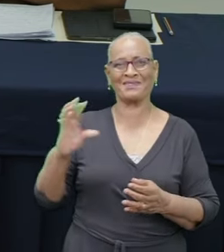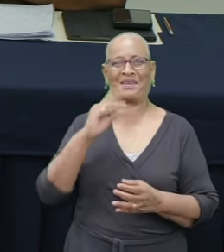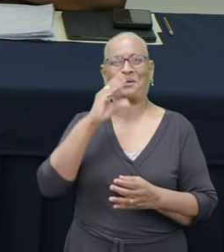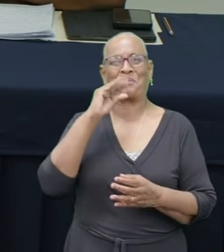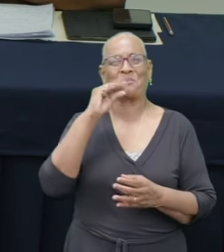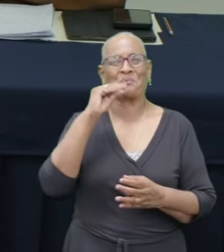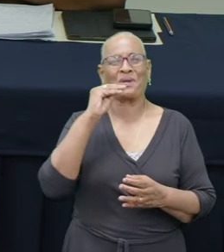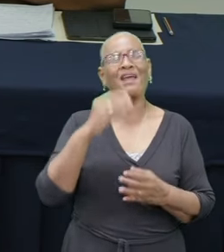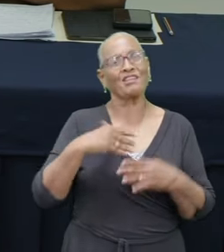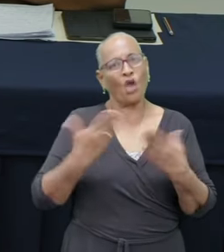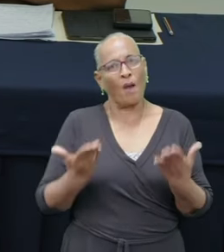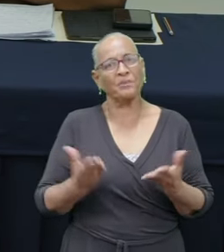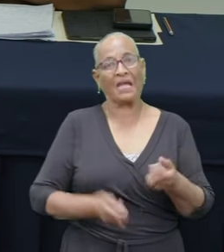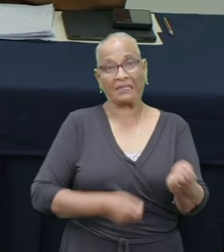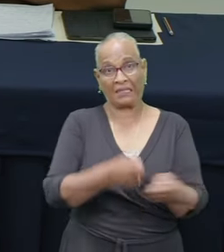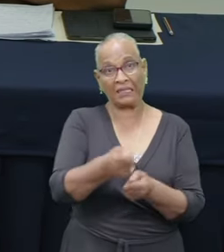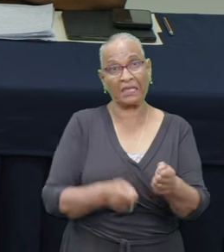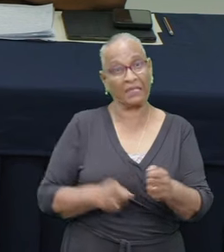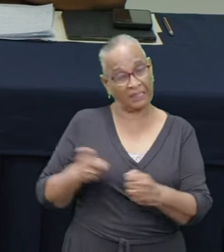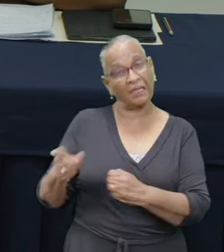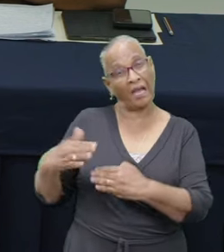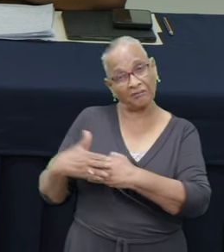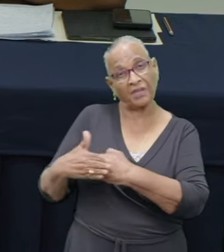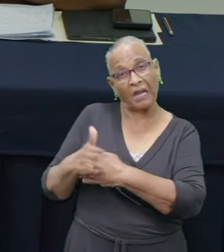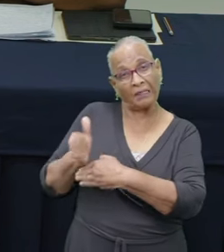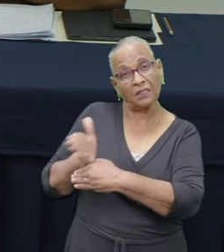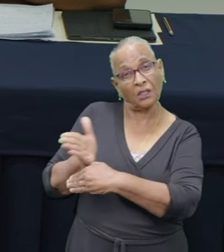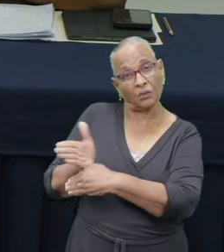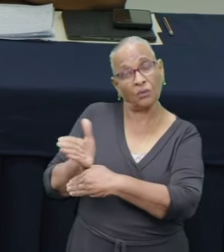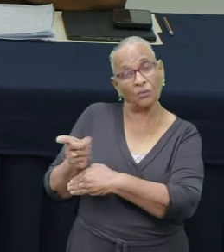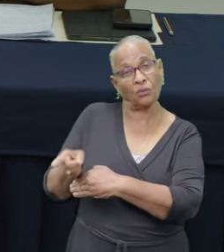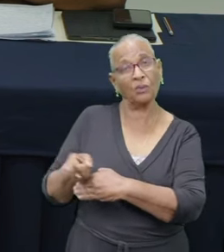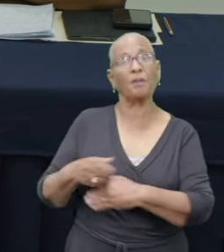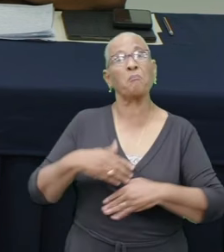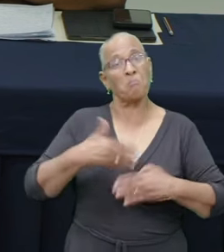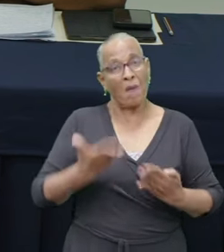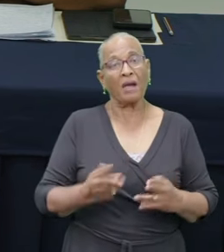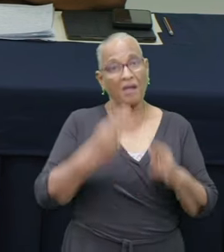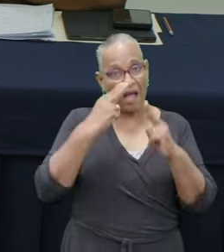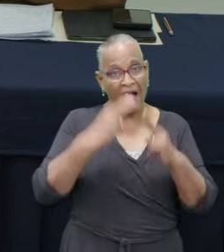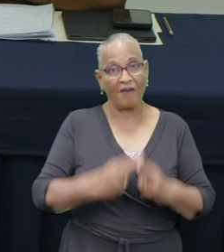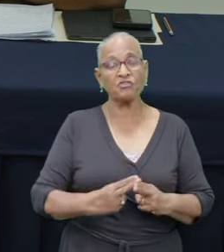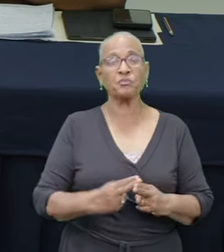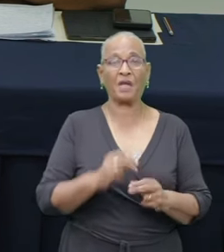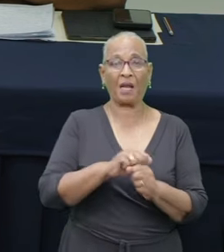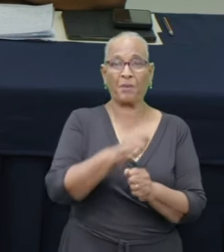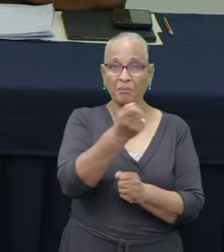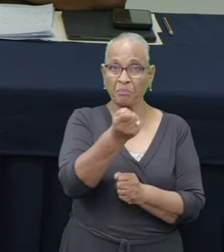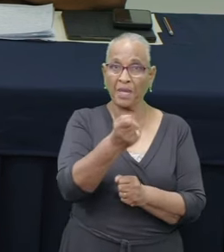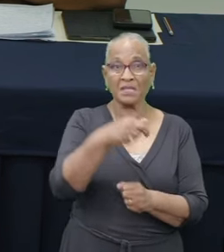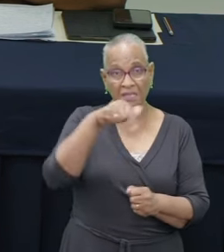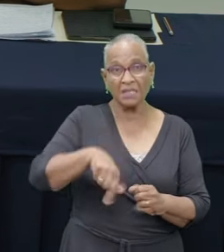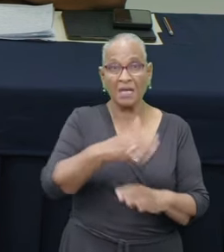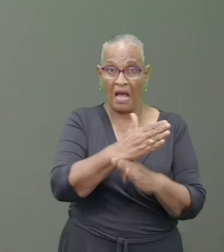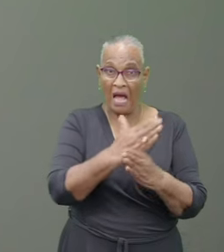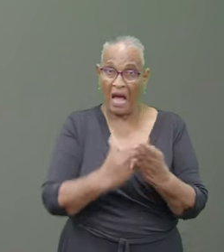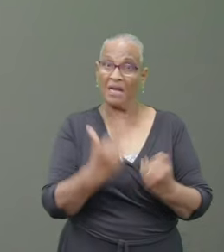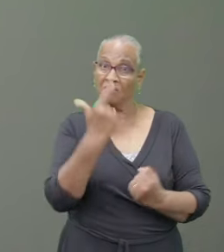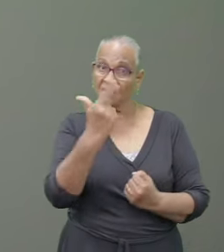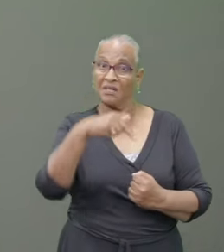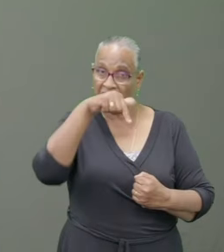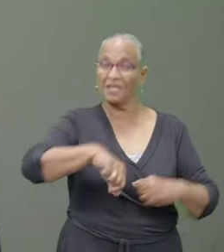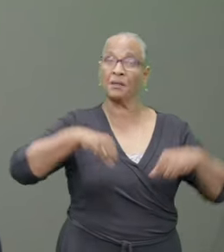de regeringsvergadering momenteel nog gaande is. Maar aangezien de afspraak ook met de pers is om 6:30 of om 7:00 te